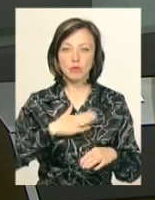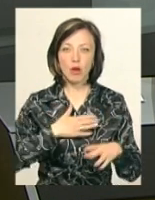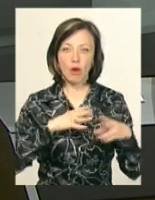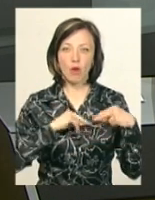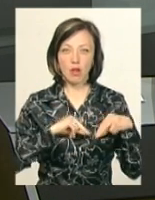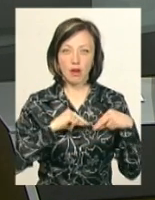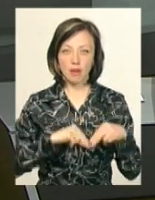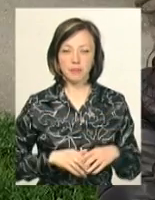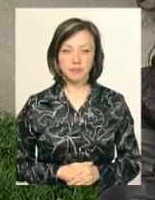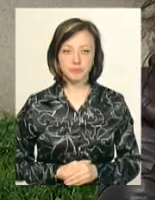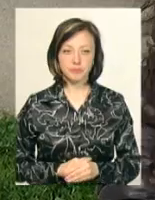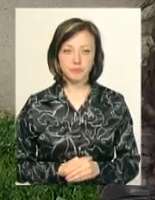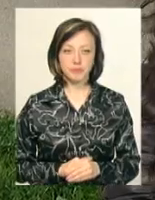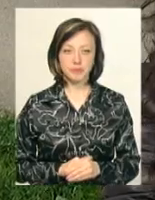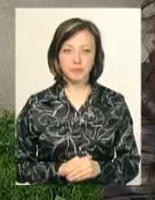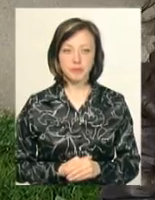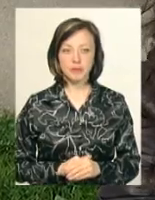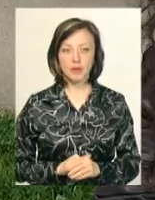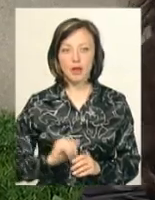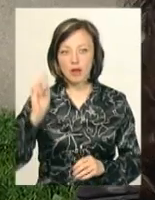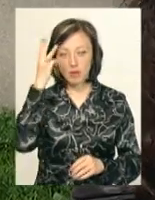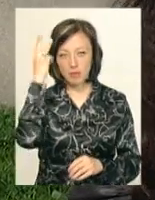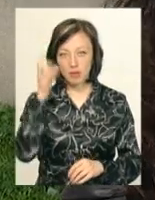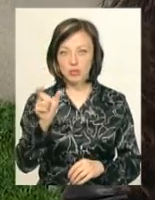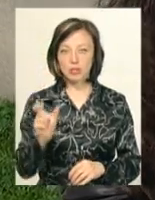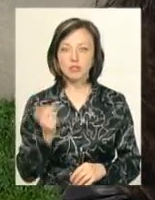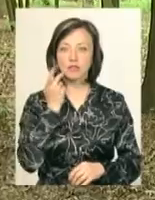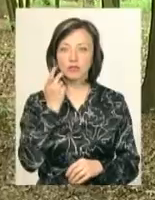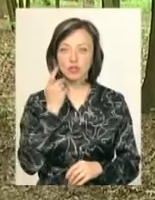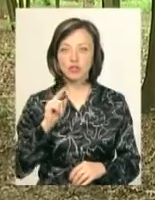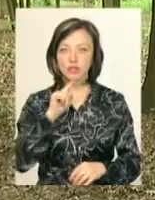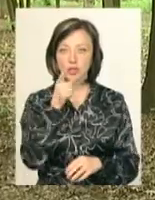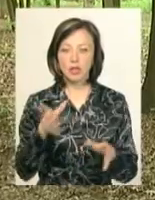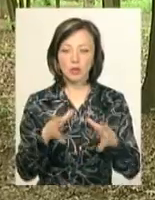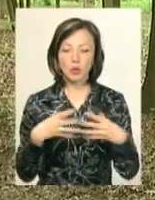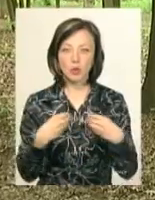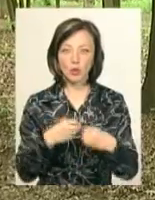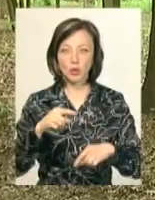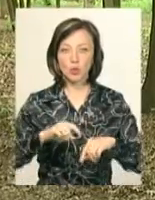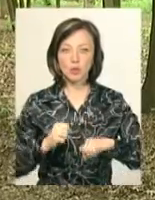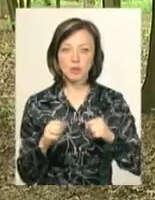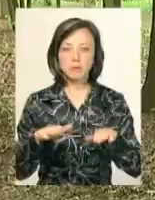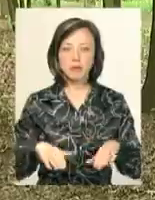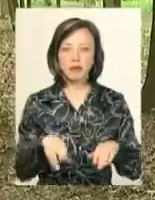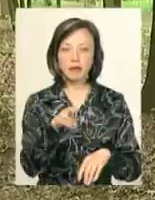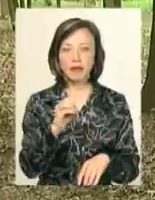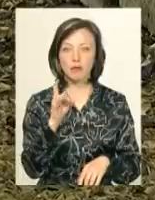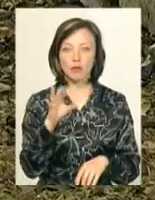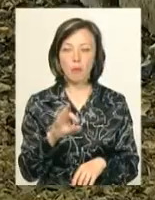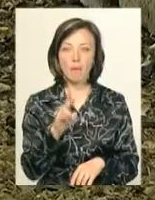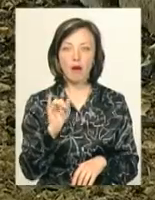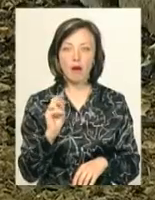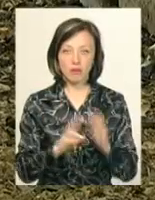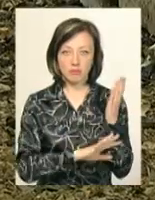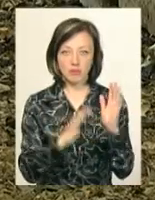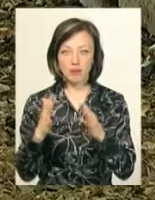Наталія Сідова. Хмельничанка Леся Анцут зазвичай смажить шашлики з родиною та друзями у місцевому дендропарку. Каже, у теплу